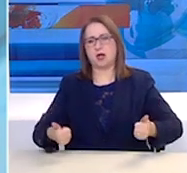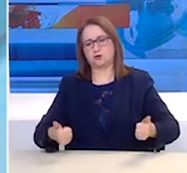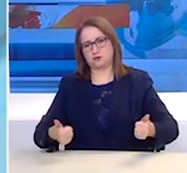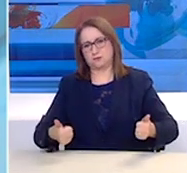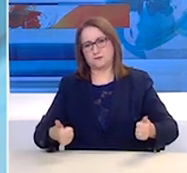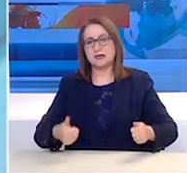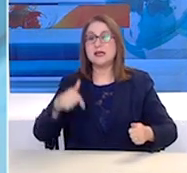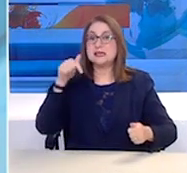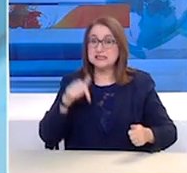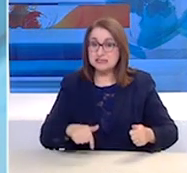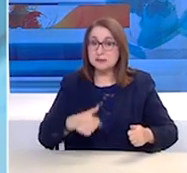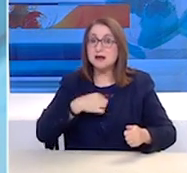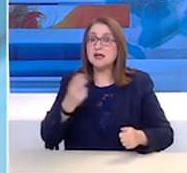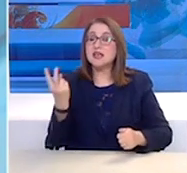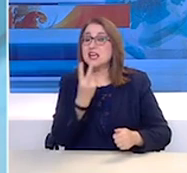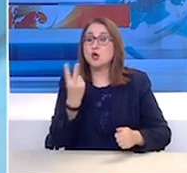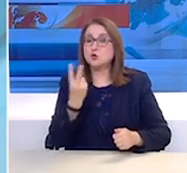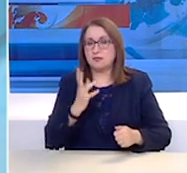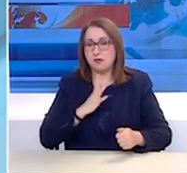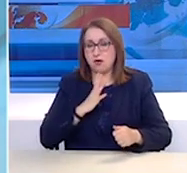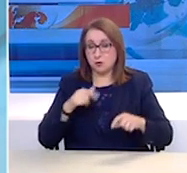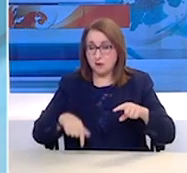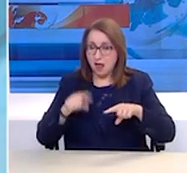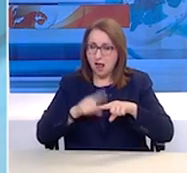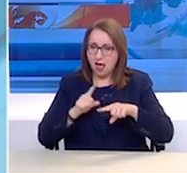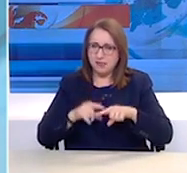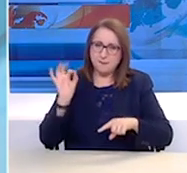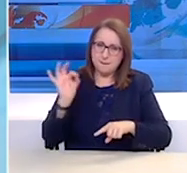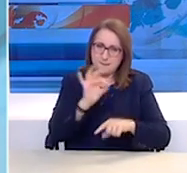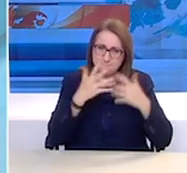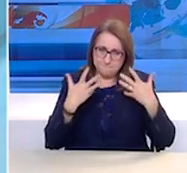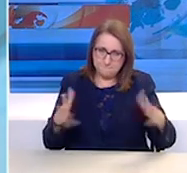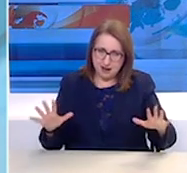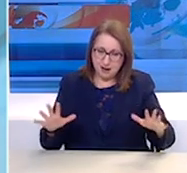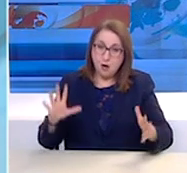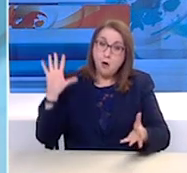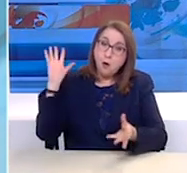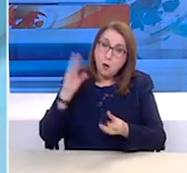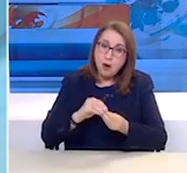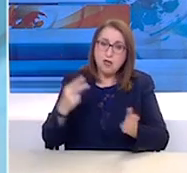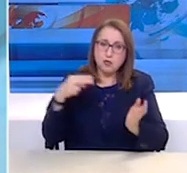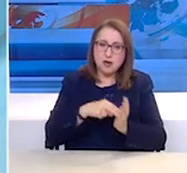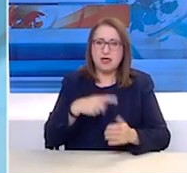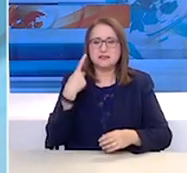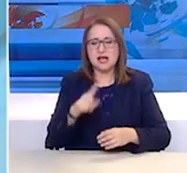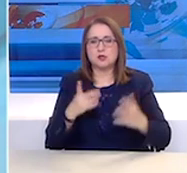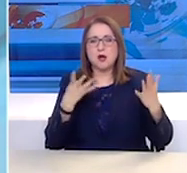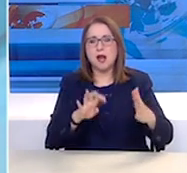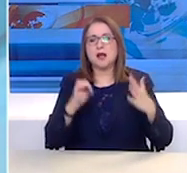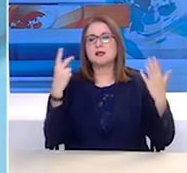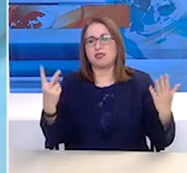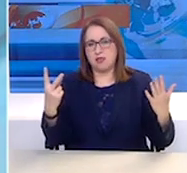Σήμερα ανακοινώνουμε 22 νέα κρούσματα του νέου ιού στη χώρα. Ο συνολικός αριθμός των κρούσματων είναι